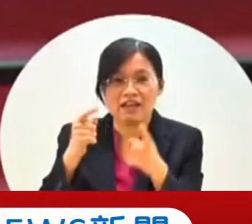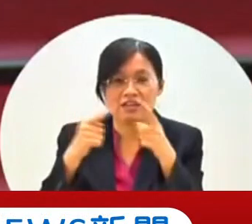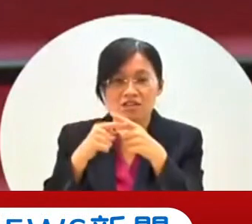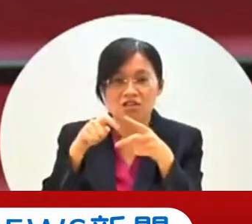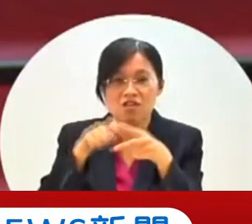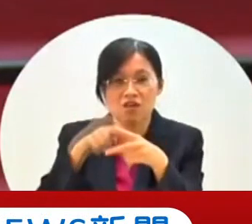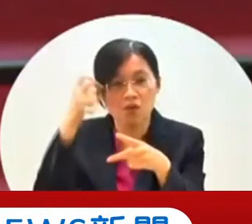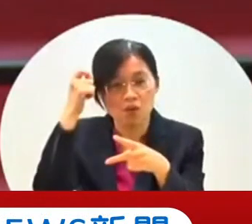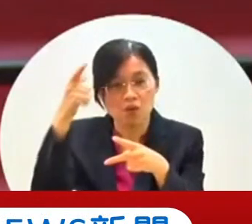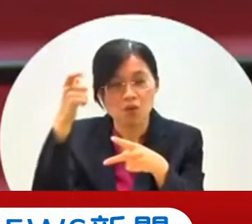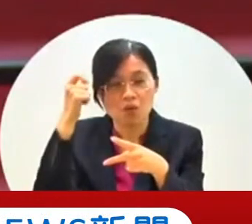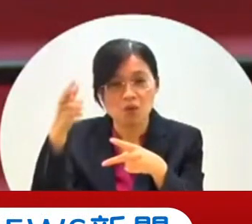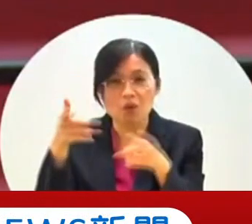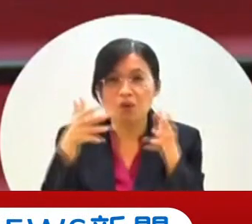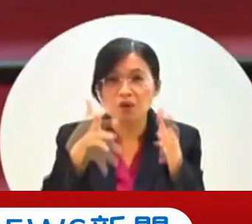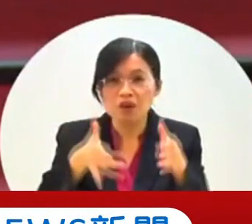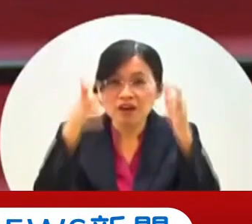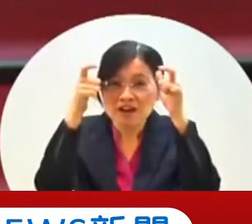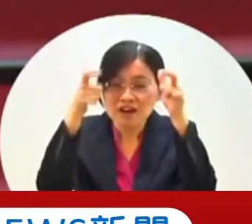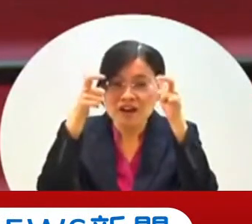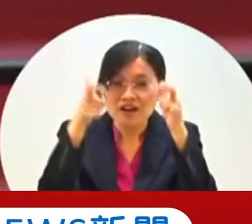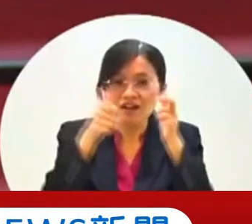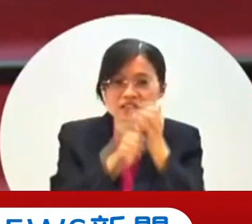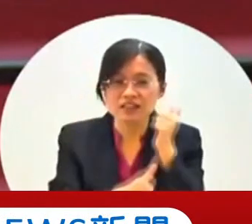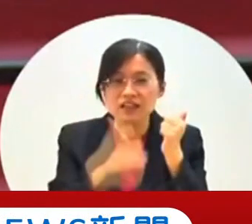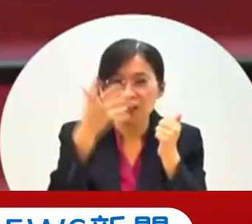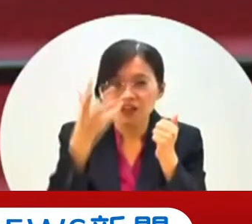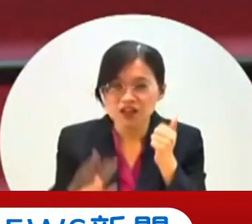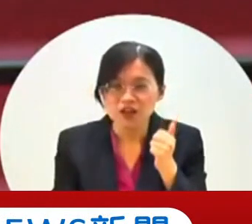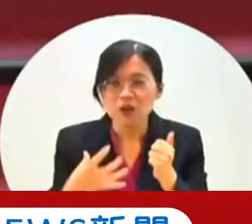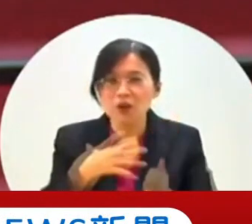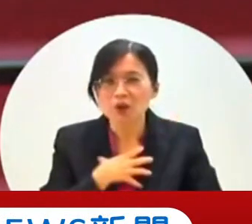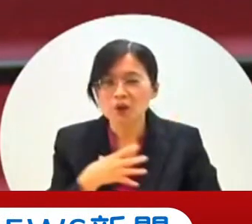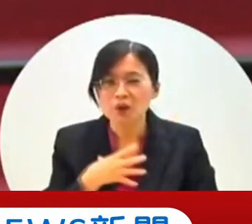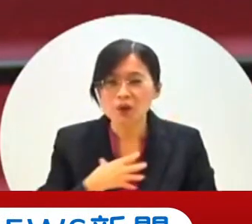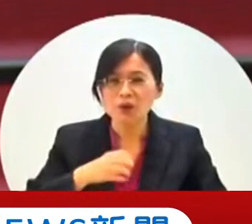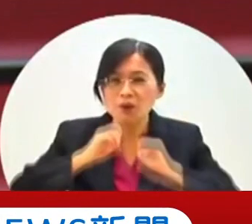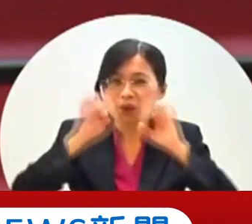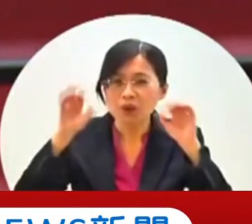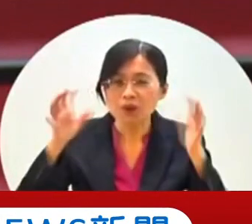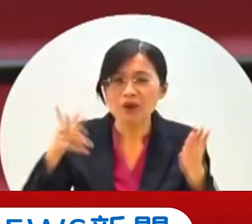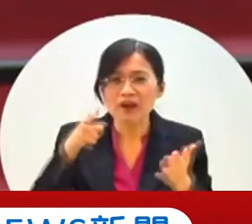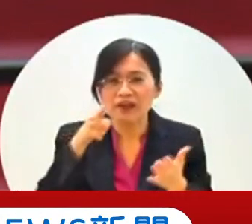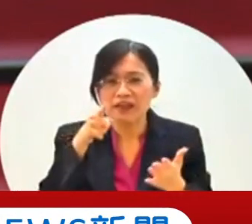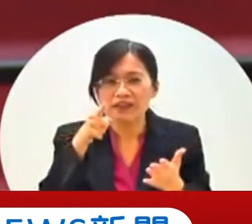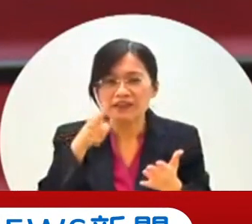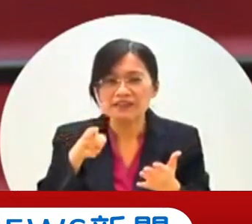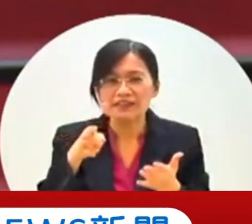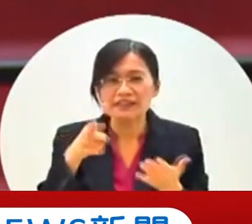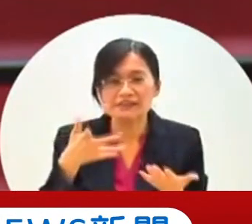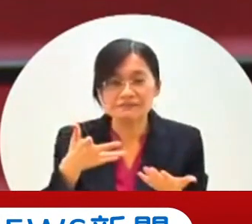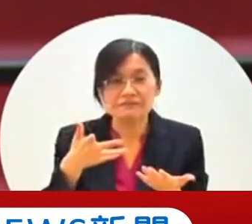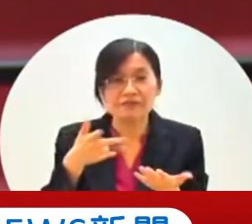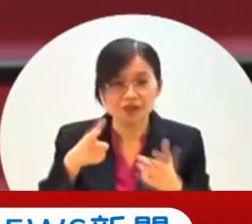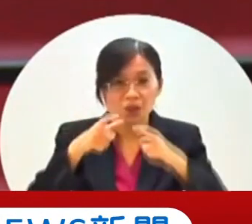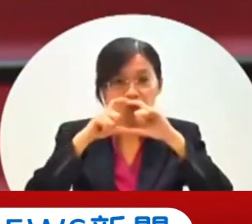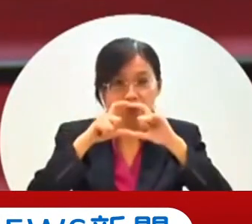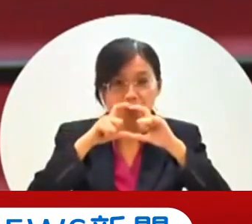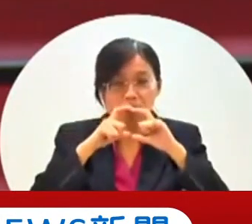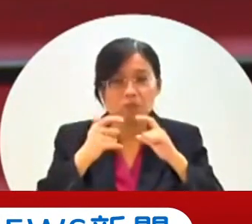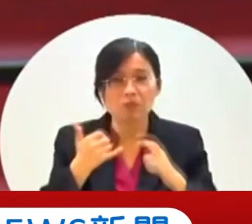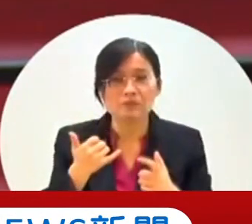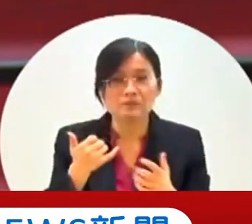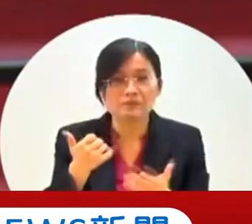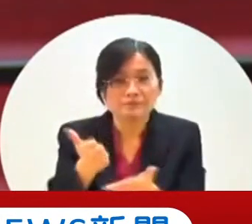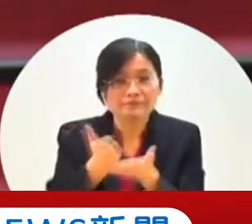对台湾对高雄少子化危机的一个呼吁，用您的高度来做个答复，请起定答